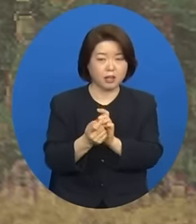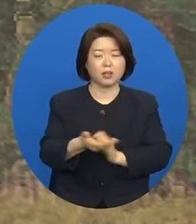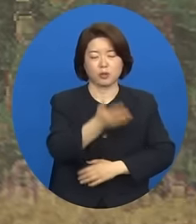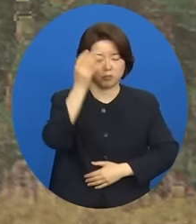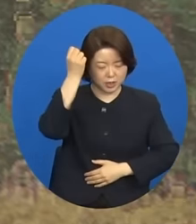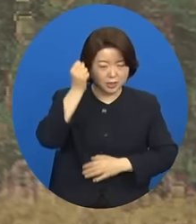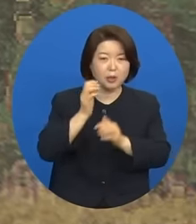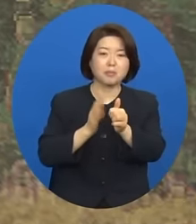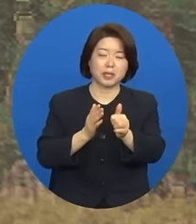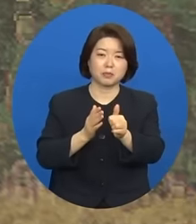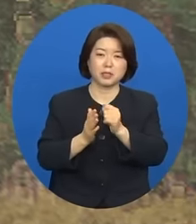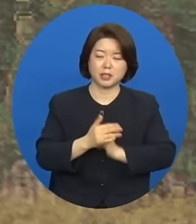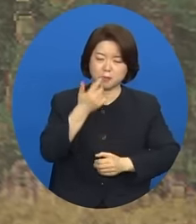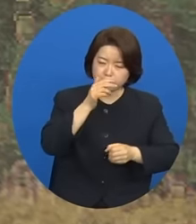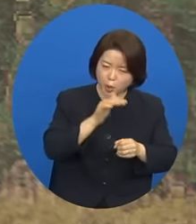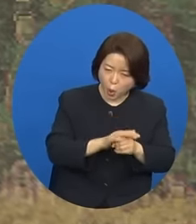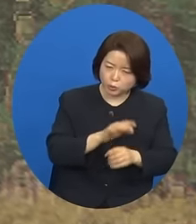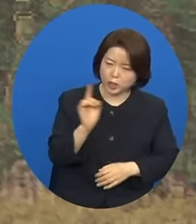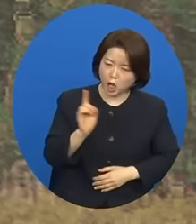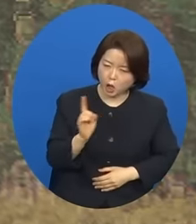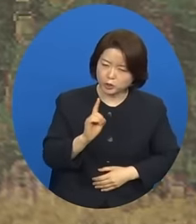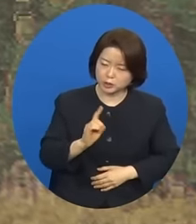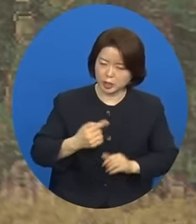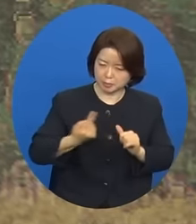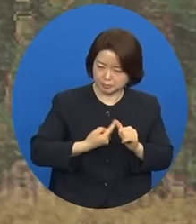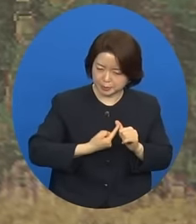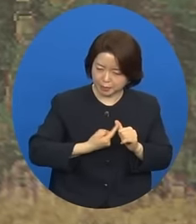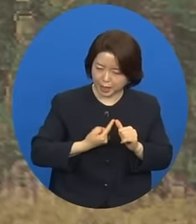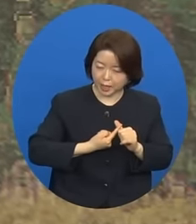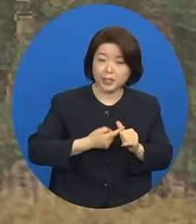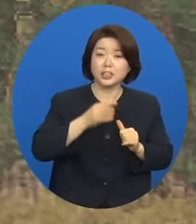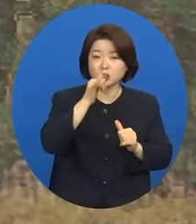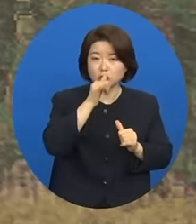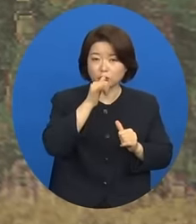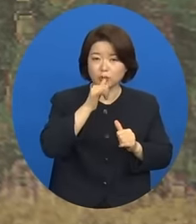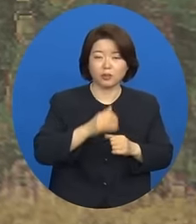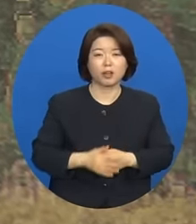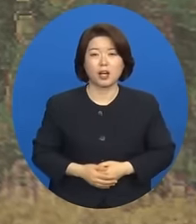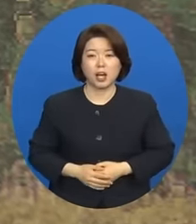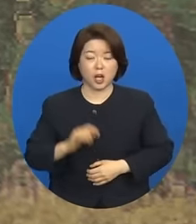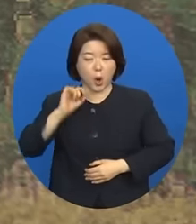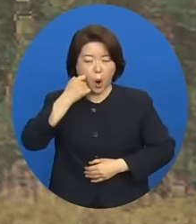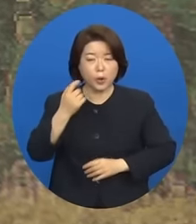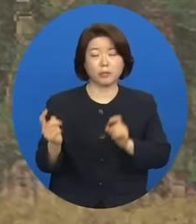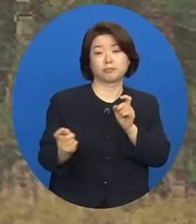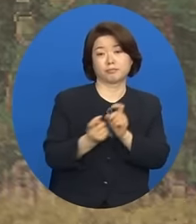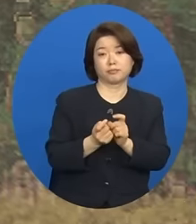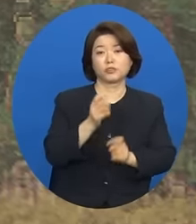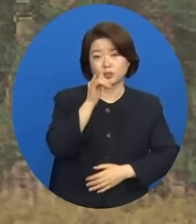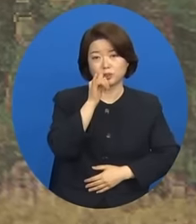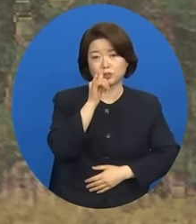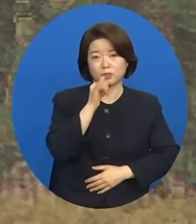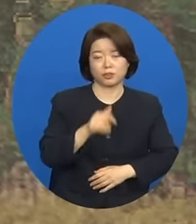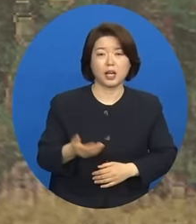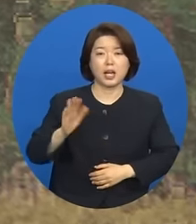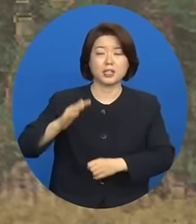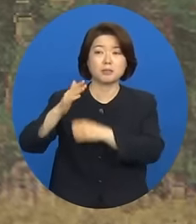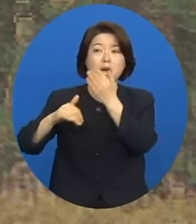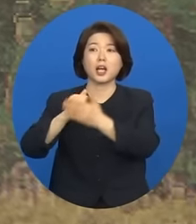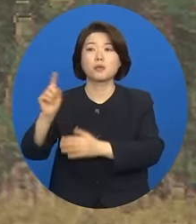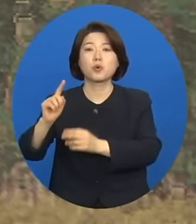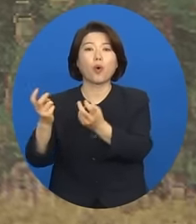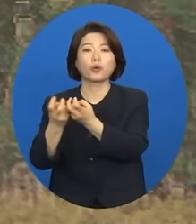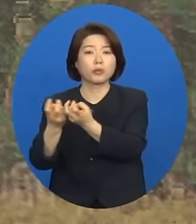바랍니다. 억울하게 어떤 비난과 비판이 있을 수도 있고 어려움을 당할 수도 있지만 하나님이 어떻게 하신다고요?